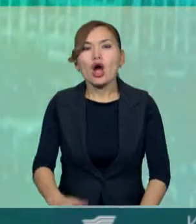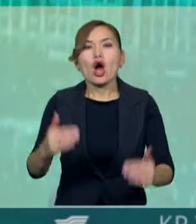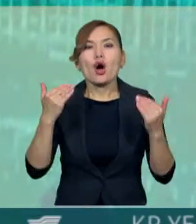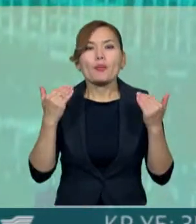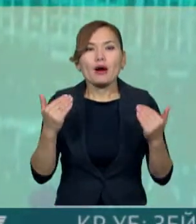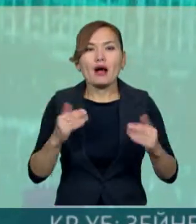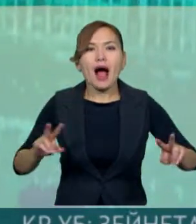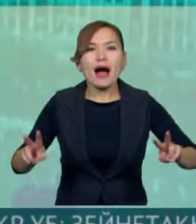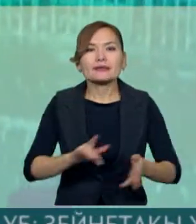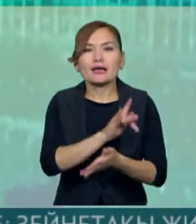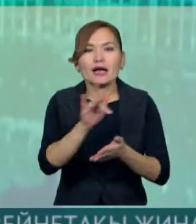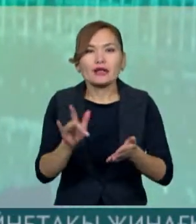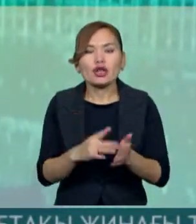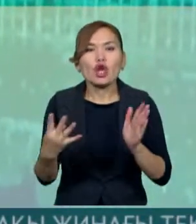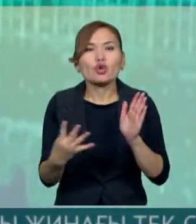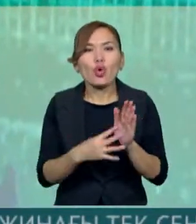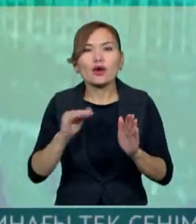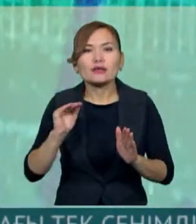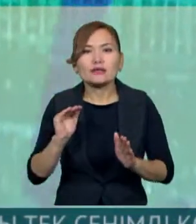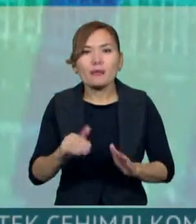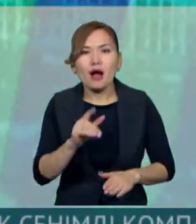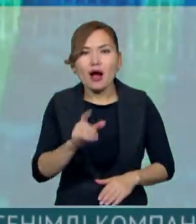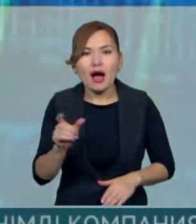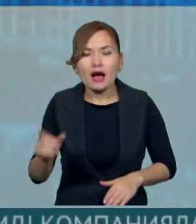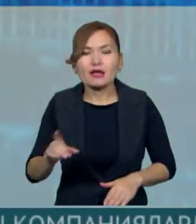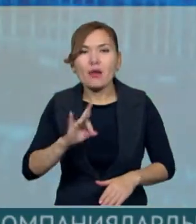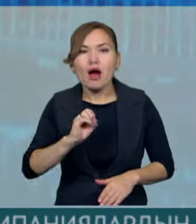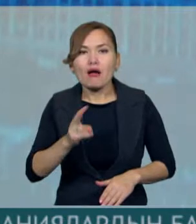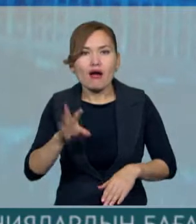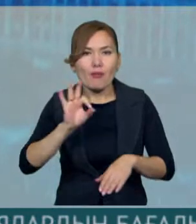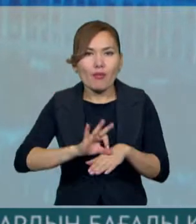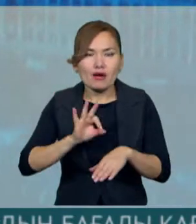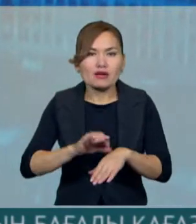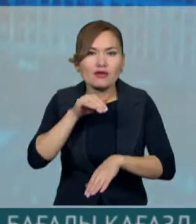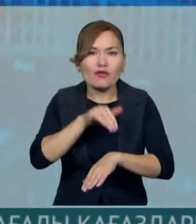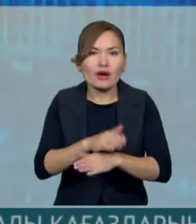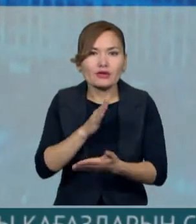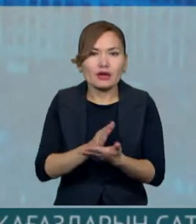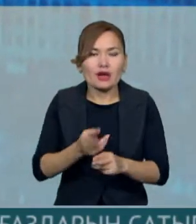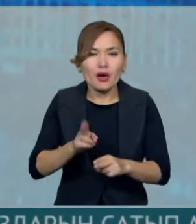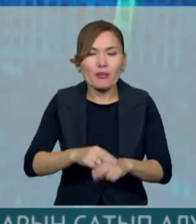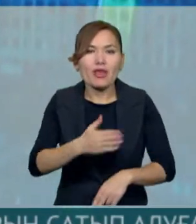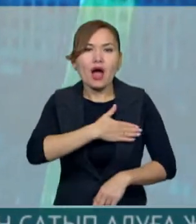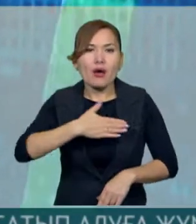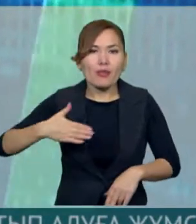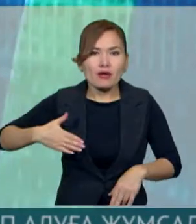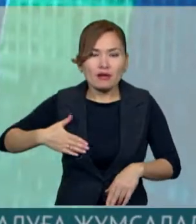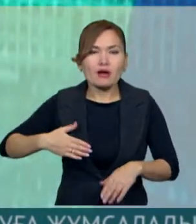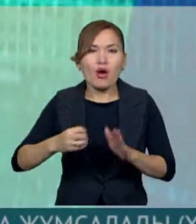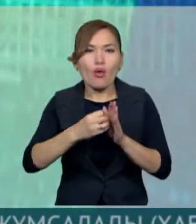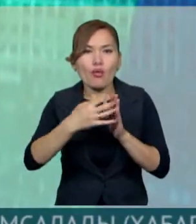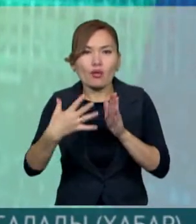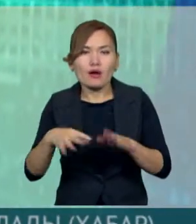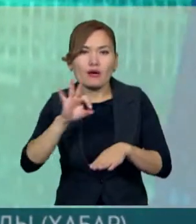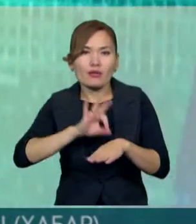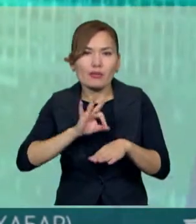Бүгінде тек Астана қаласы бойынша 9000-ға тарта адам онкологиялық есепте тұр. Оның ішінде ең көп тарағаны сүт безінің ісігі. Жыл